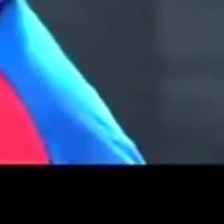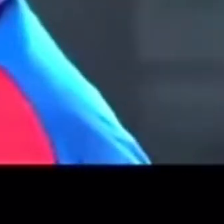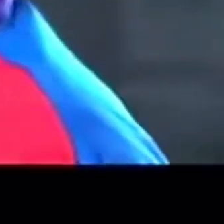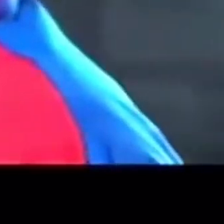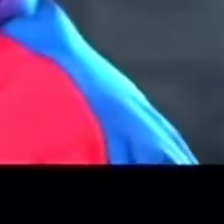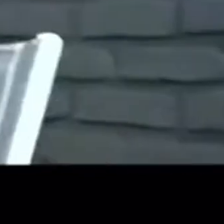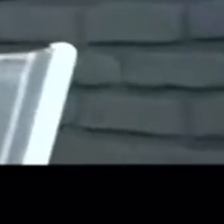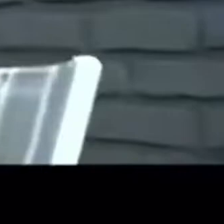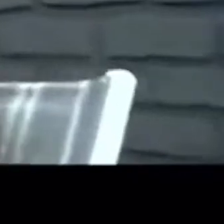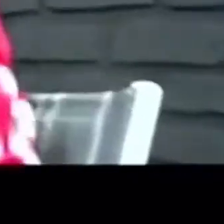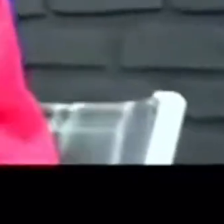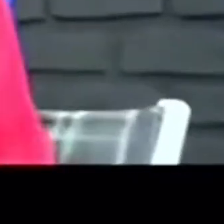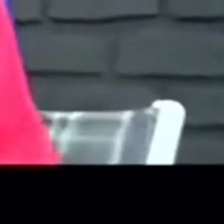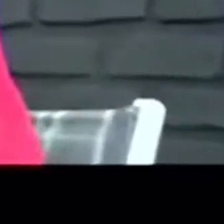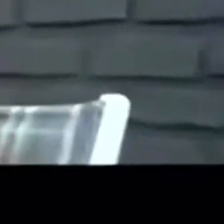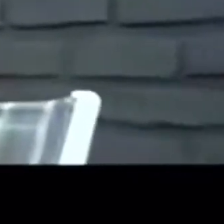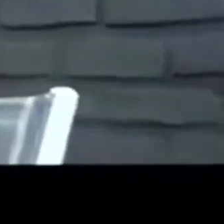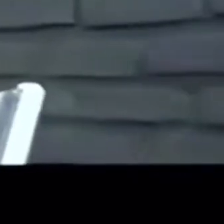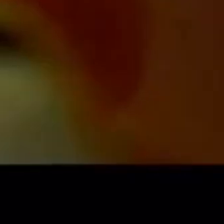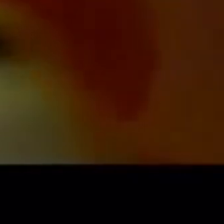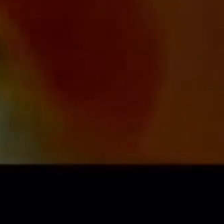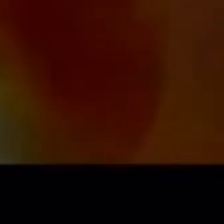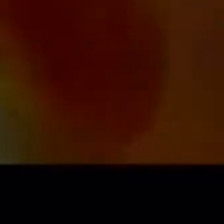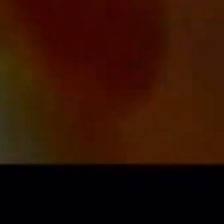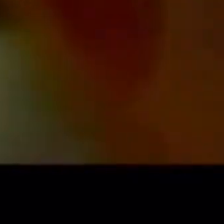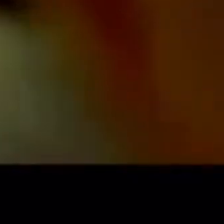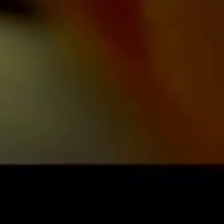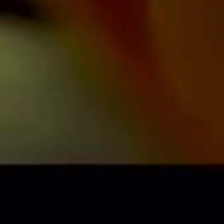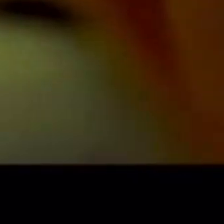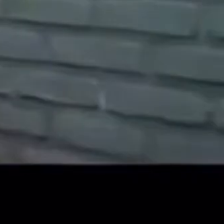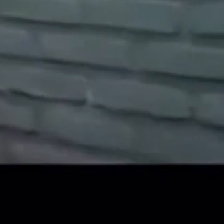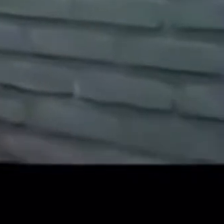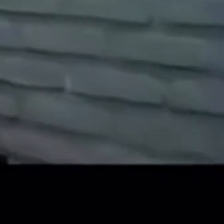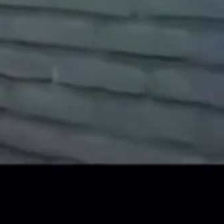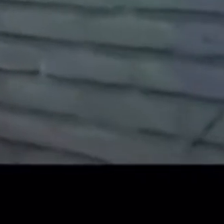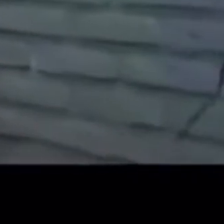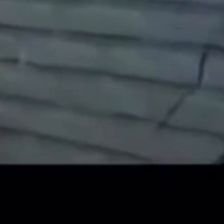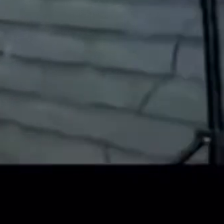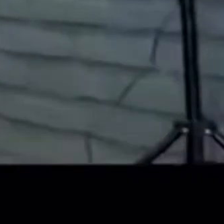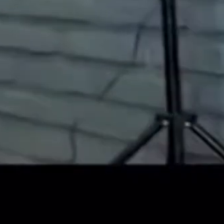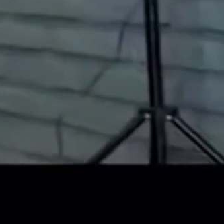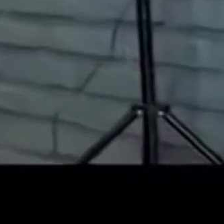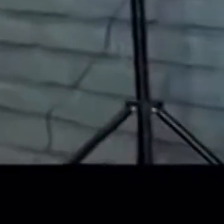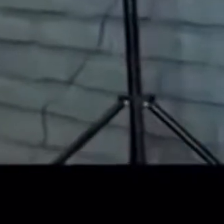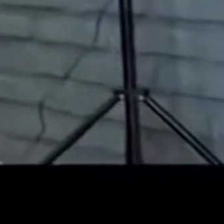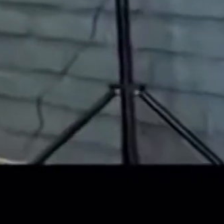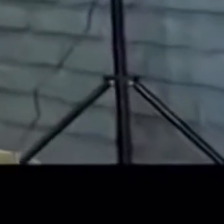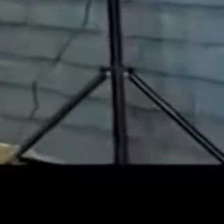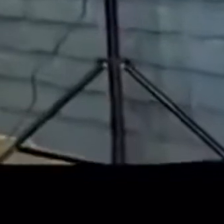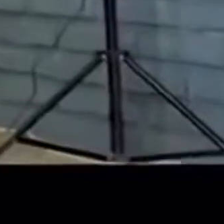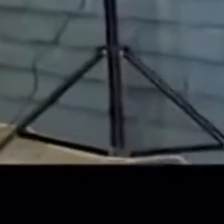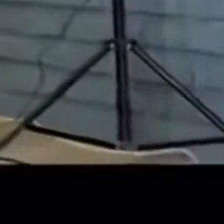ndeni mati mwina mtumeko angelo anu wandipeze mugetse mani.